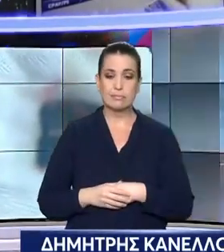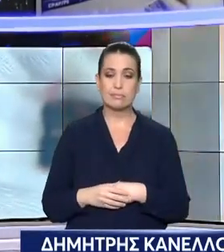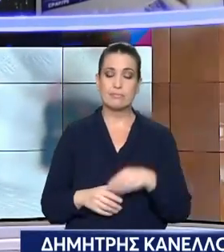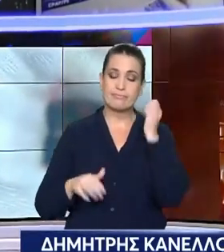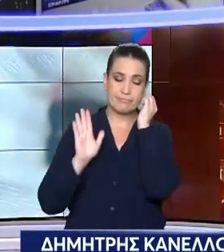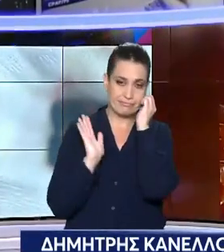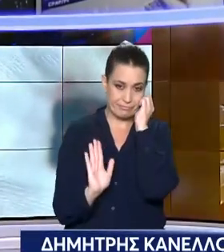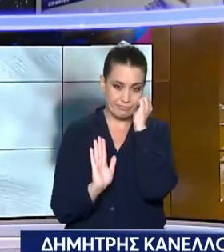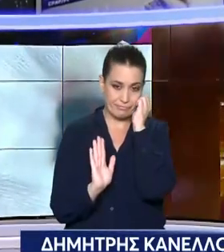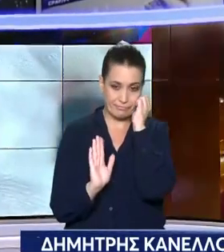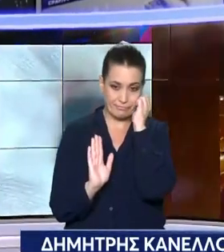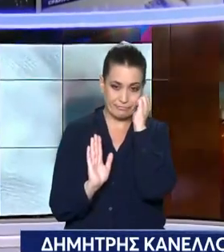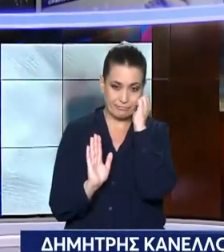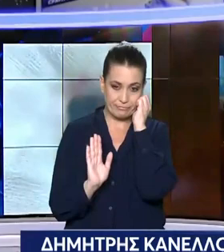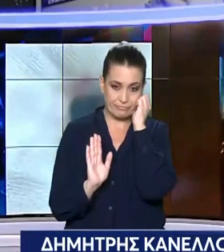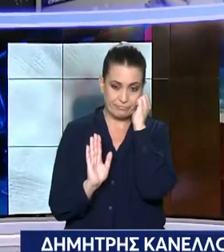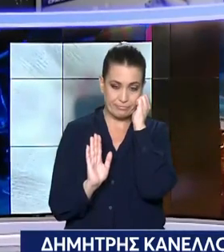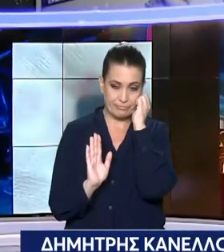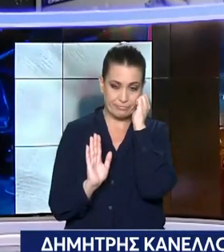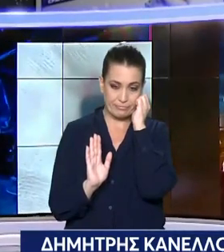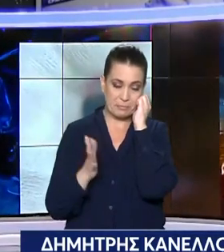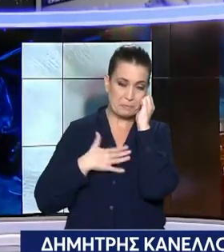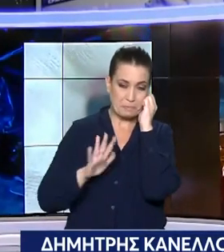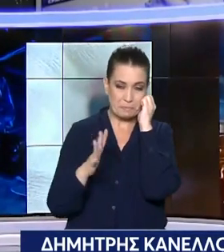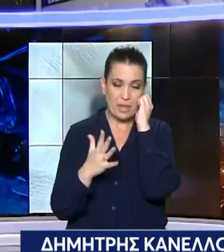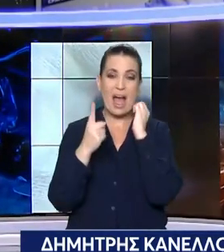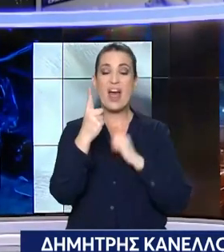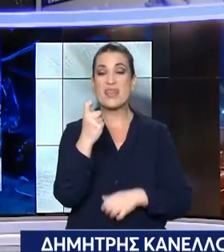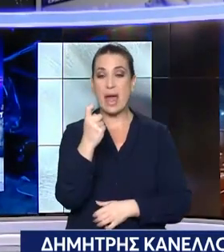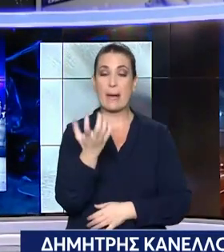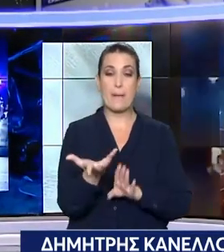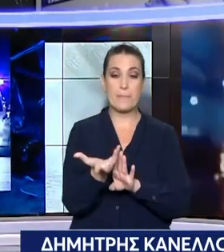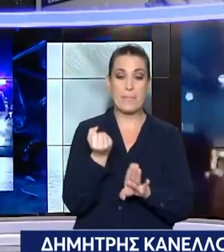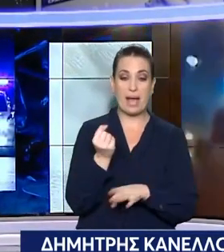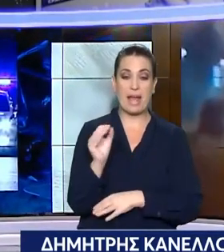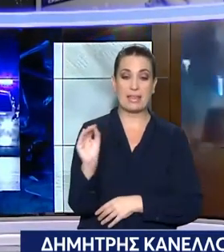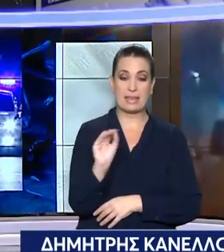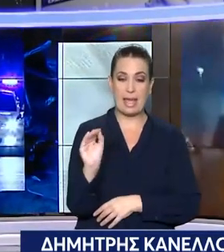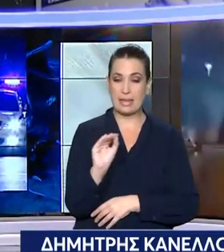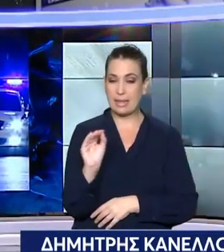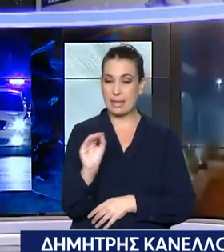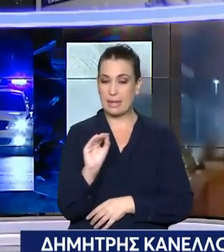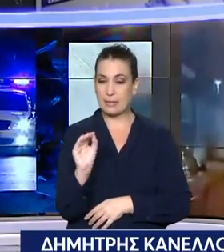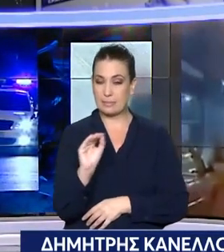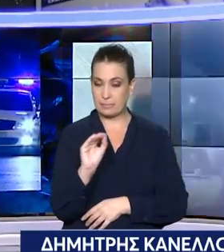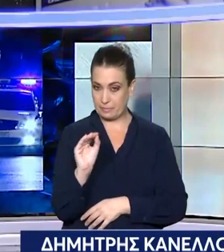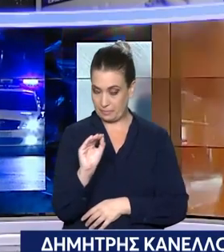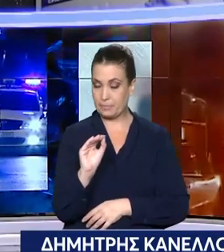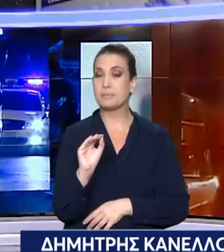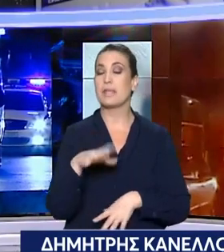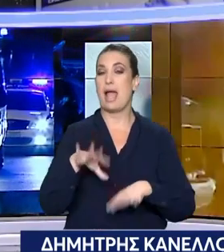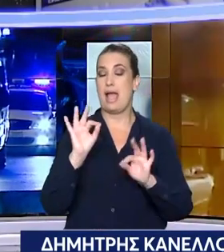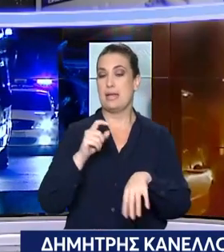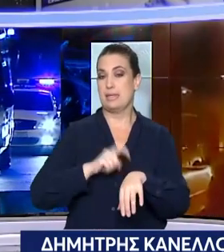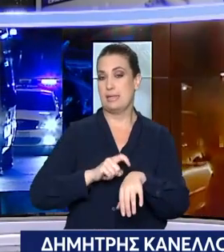Κοιτάξτε να δείτε, περί ώραν 9:45 ήτι περίπου 45 λεπτά μετά την έναρξη